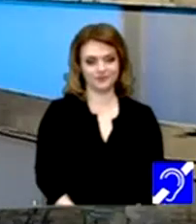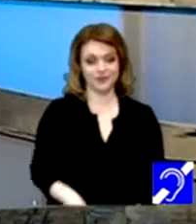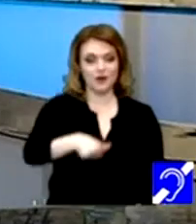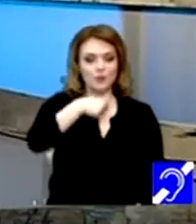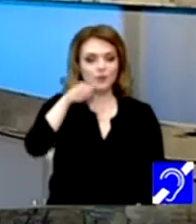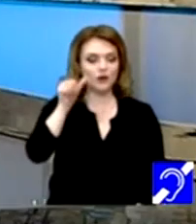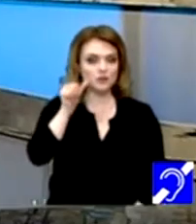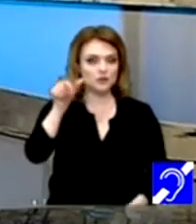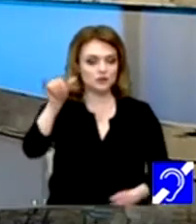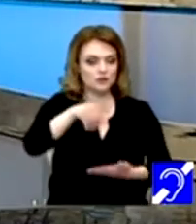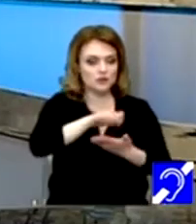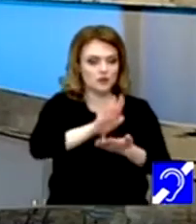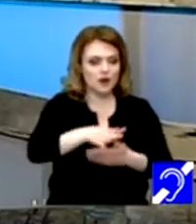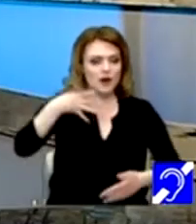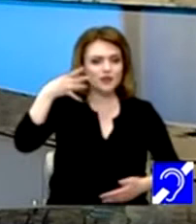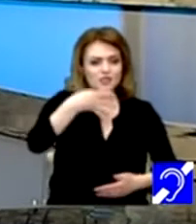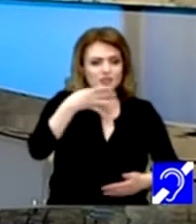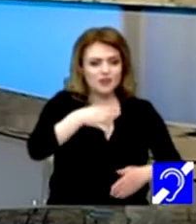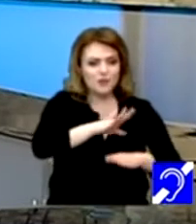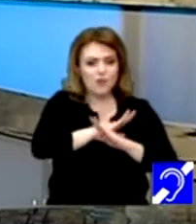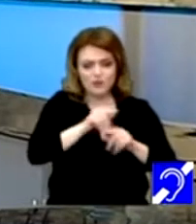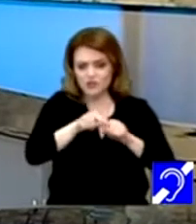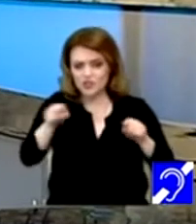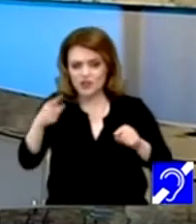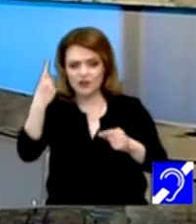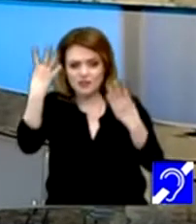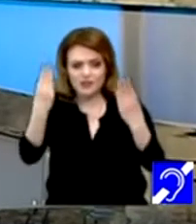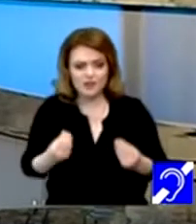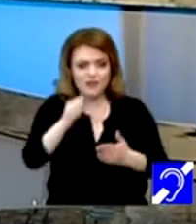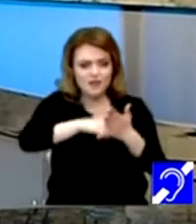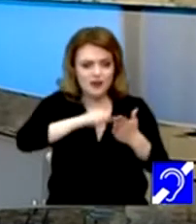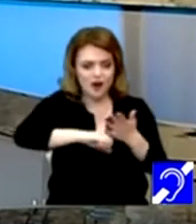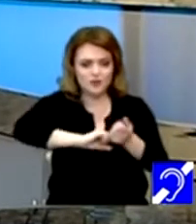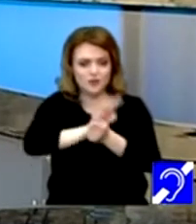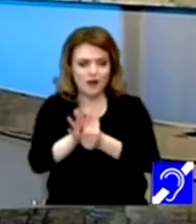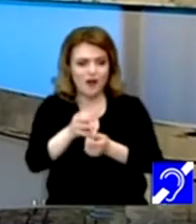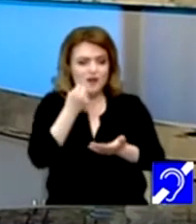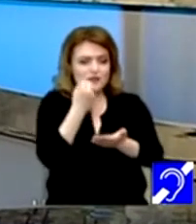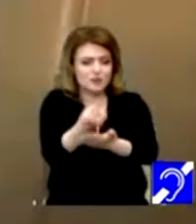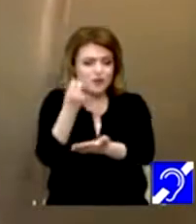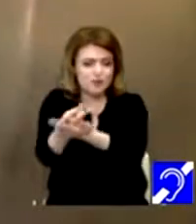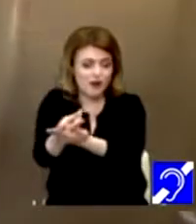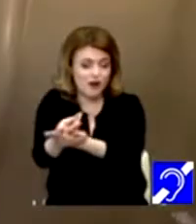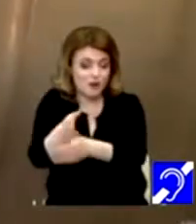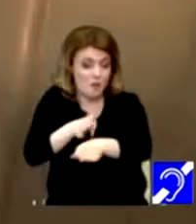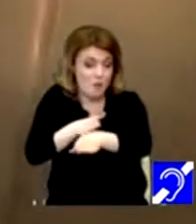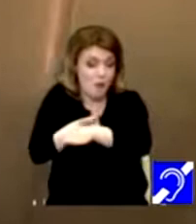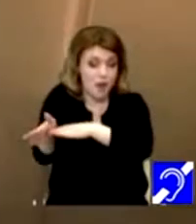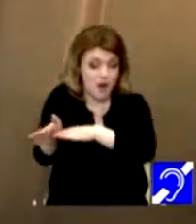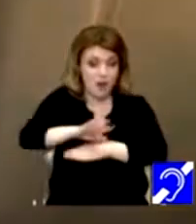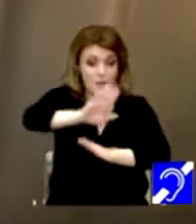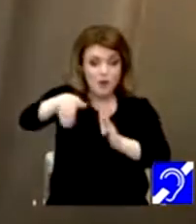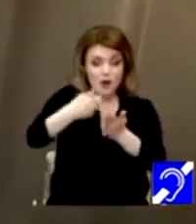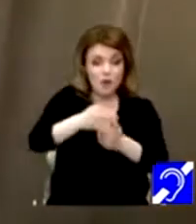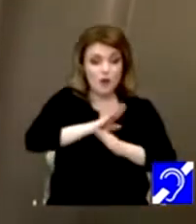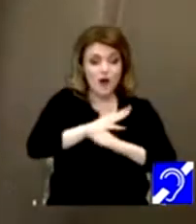Brazilia a depășit pragul de 4.000 de morți într-o singură zi. Din cauza pandemiei, spitalele sunt în pragul colapsului și până acum